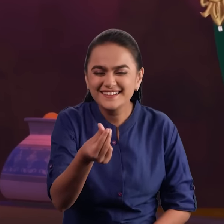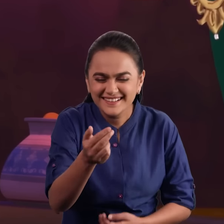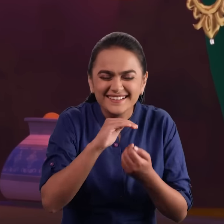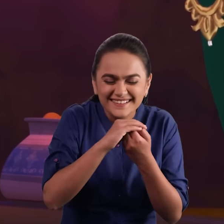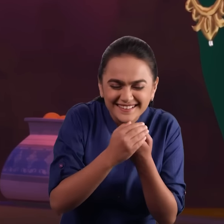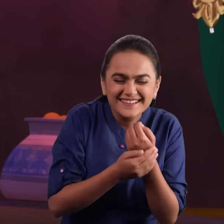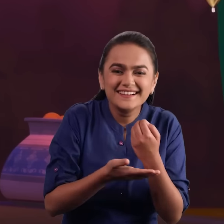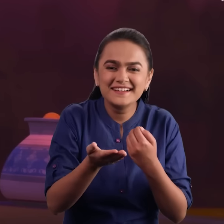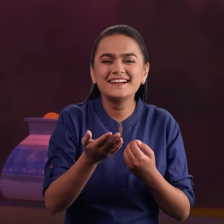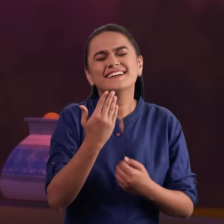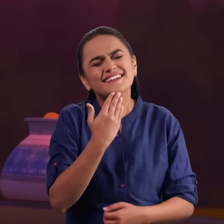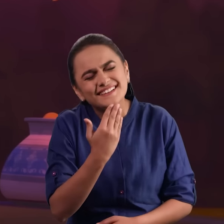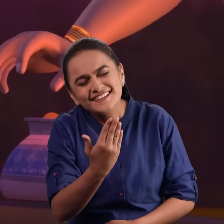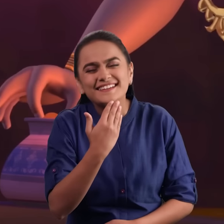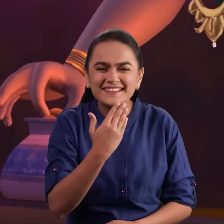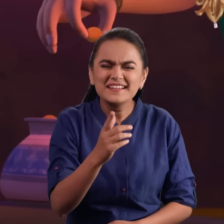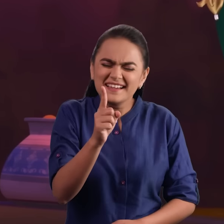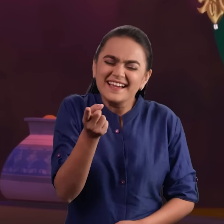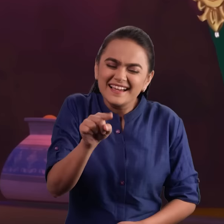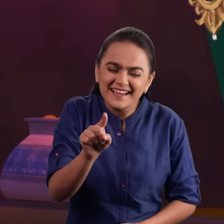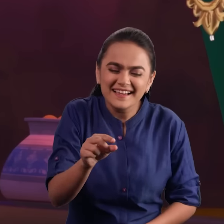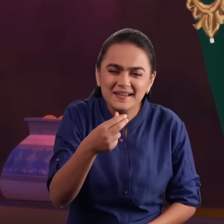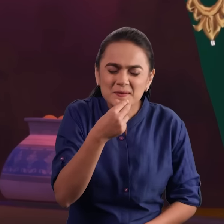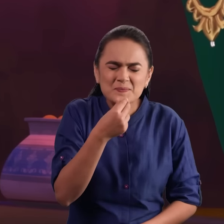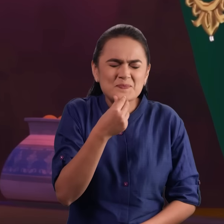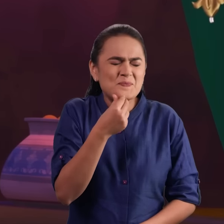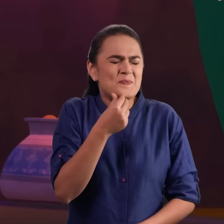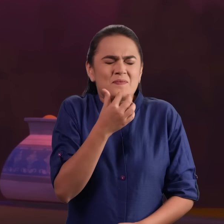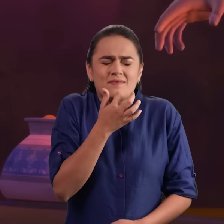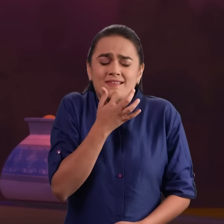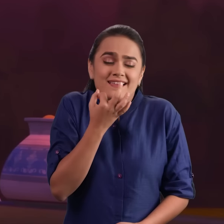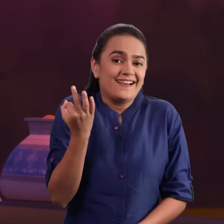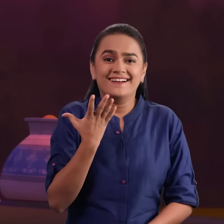मेरे प्रिय कृष्णा। धन्यवाद। एक और?